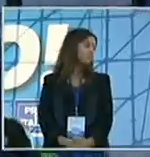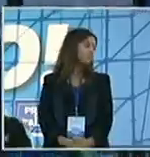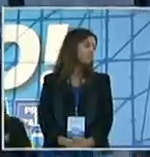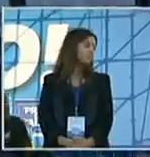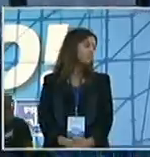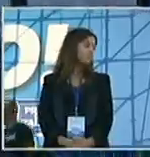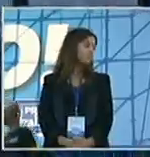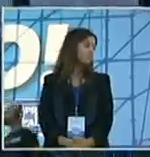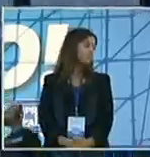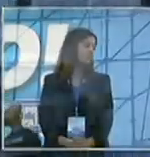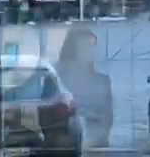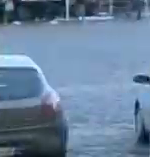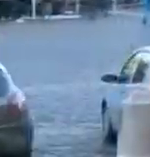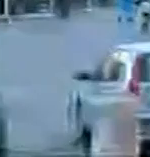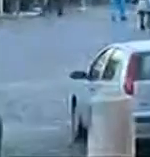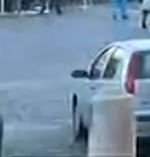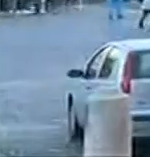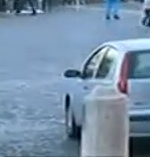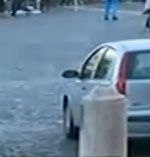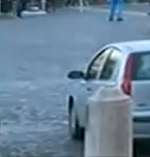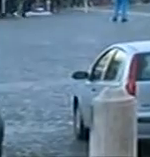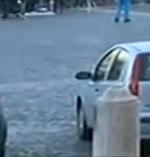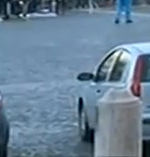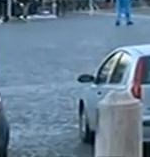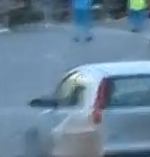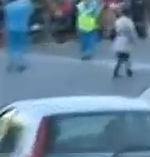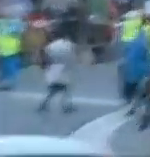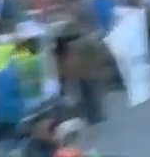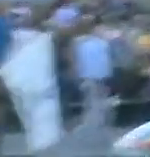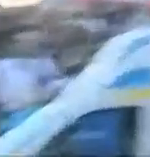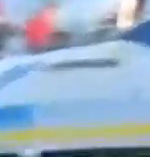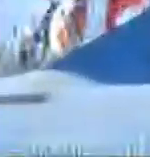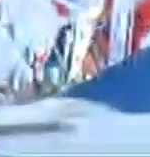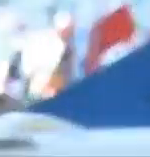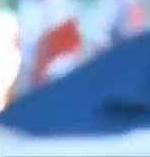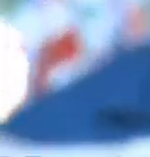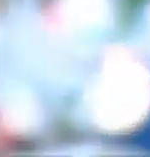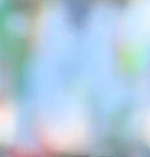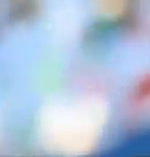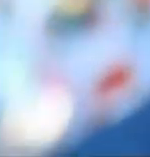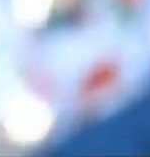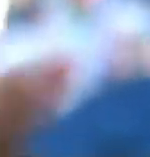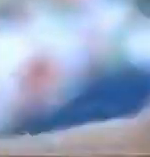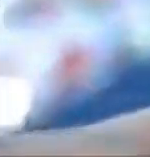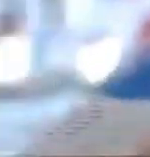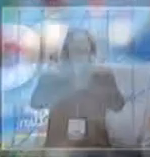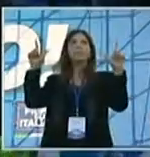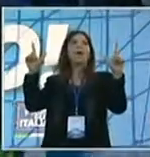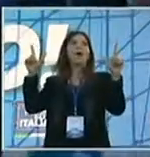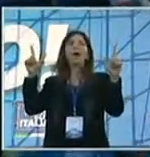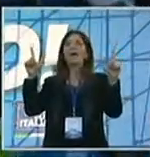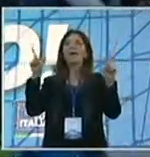cosa era successo con Gad Lerner? Che cosa le parole di Berlusconi, come ti sono sembrate?